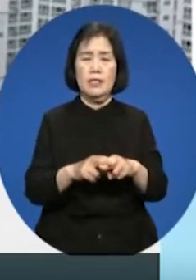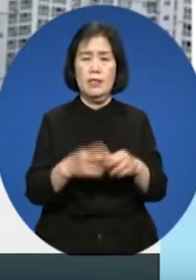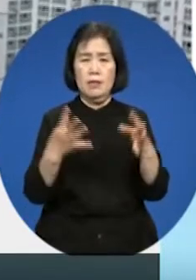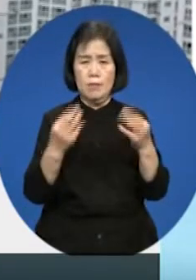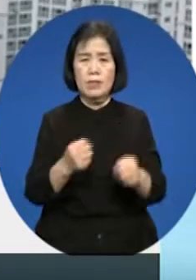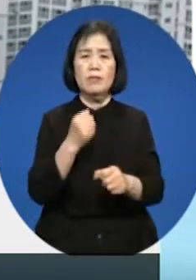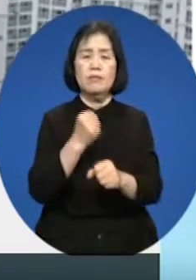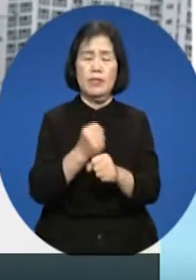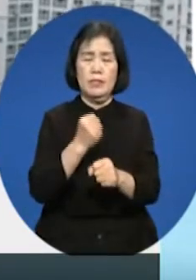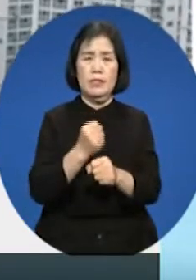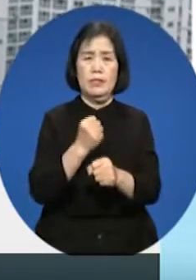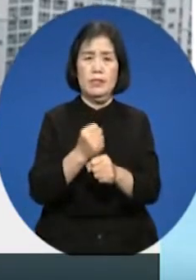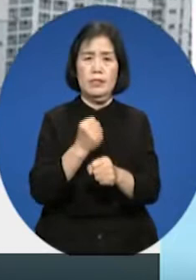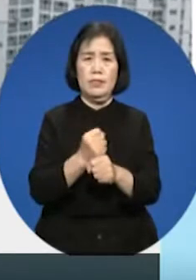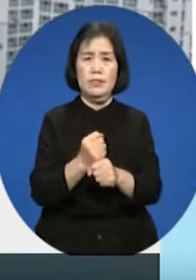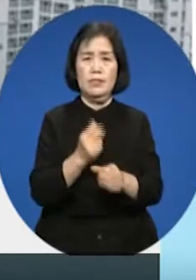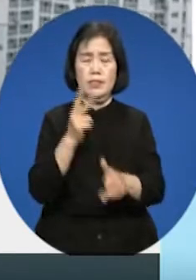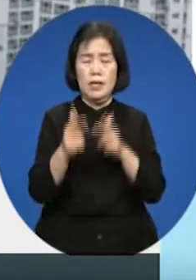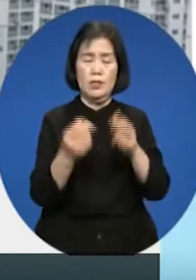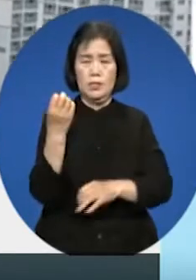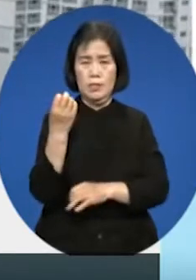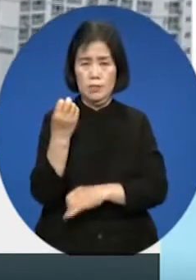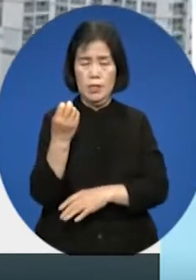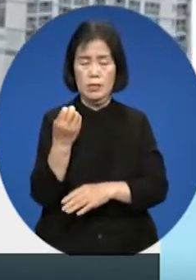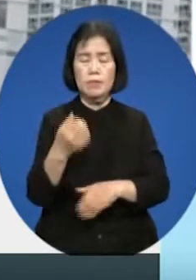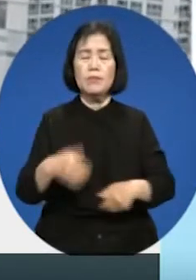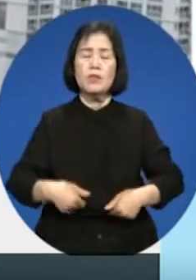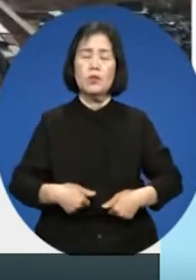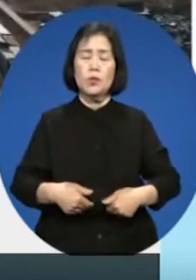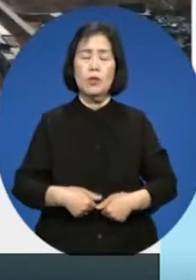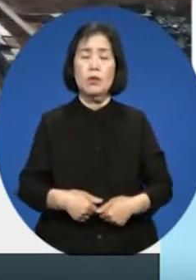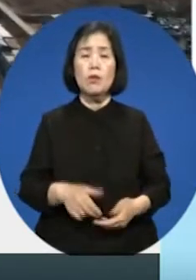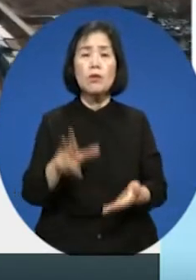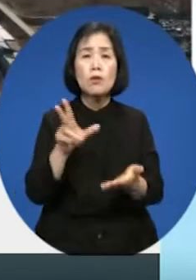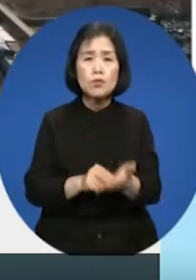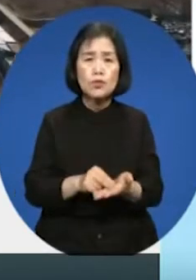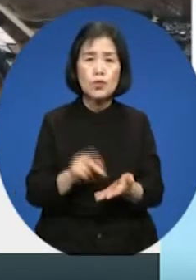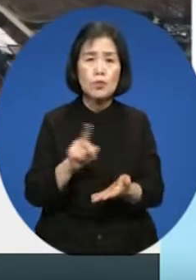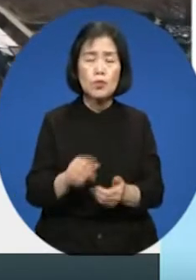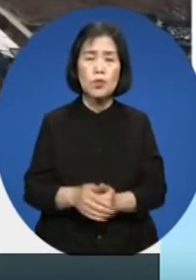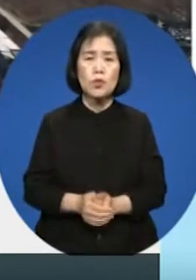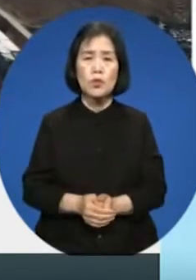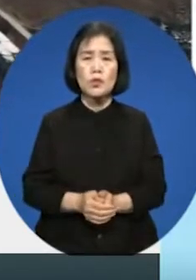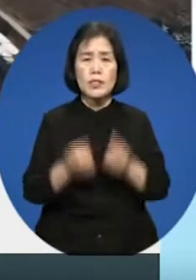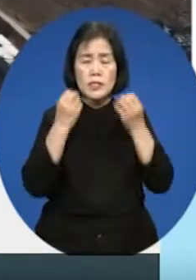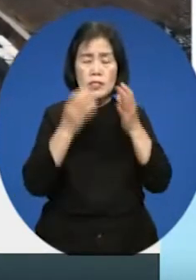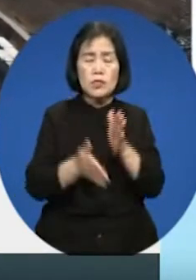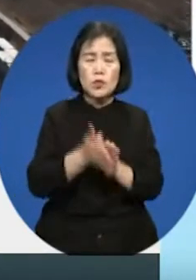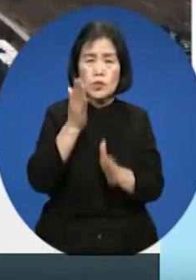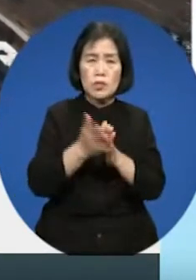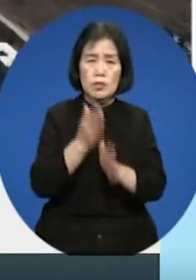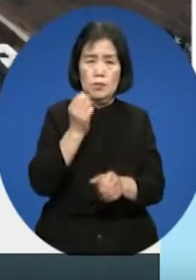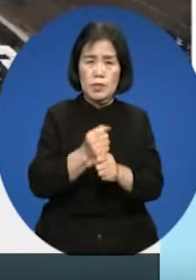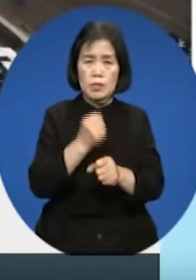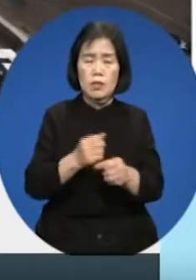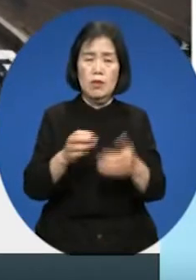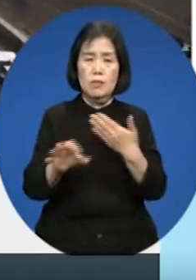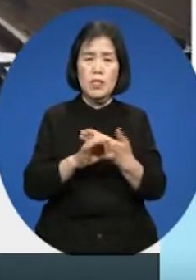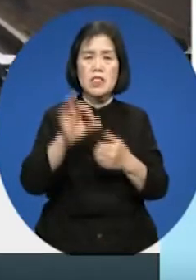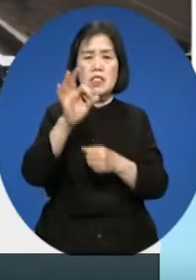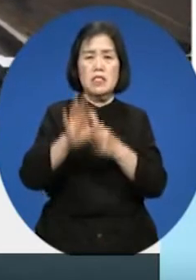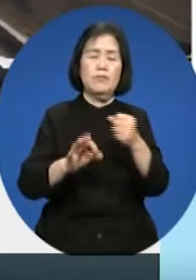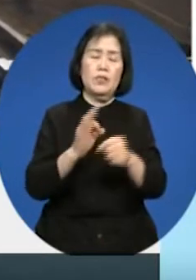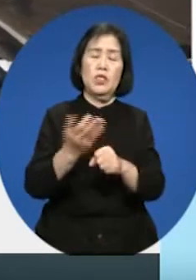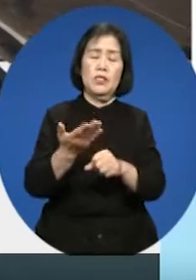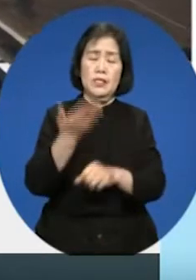많이 만들어갈 수 있는 산업 기반을 조성해야 되는데 문제는 뭐냐면 신도시를 만들려면 최장 10년은 걸리잖아요.